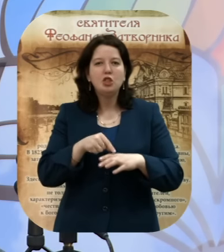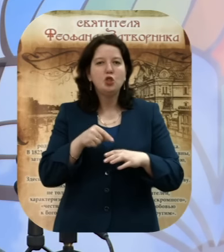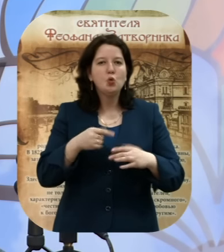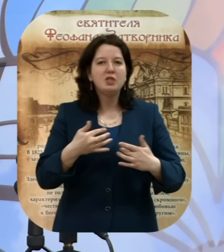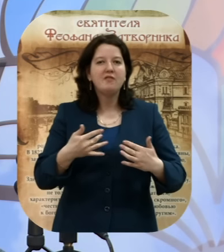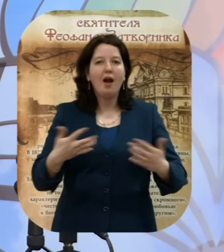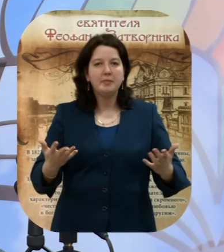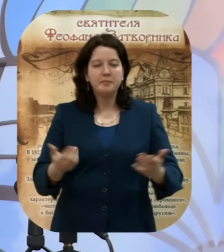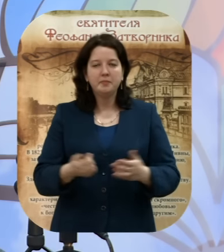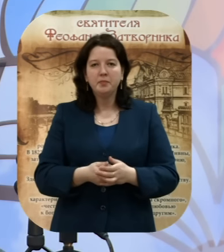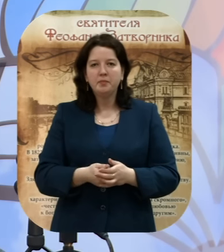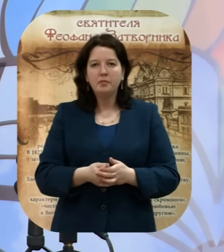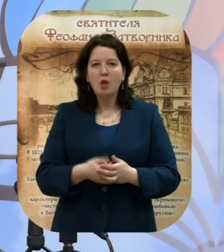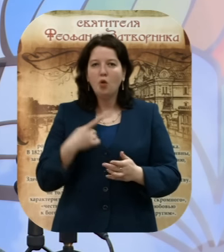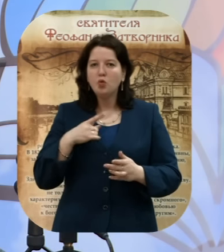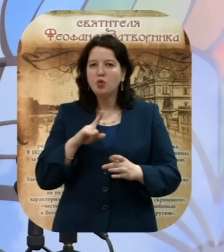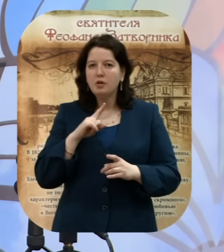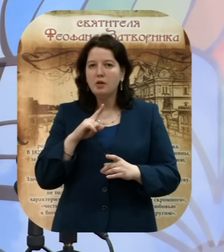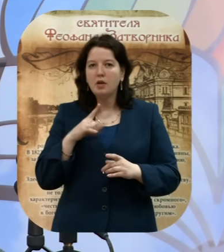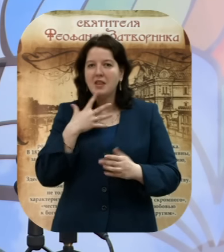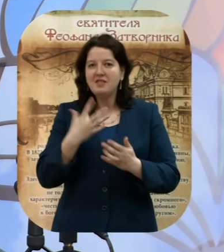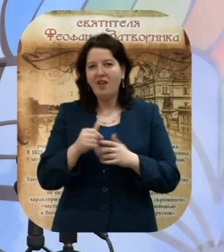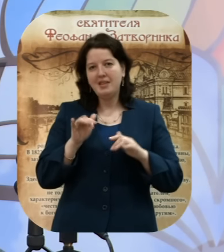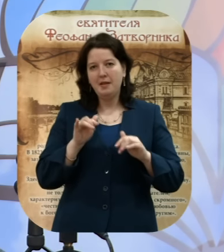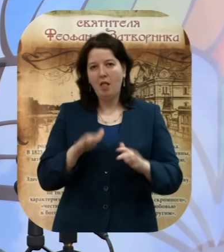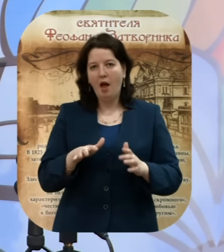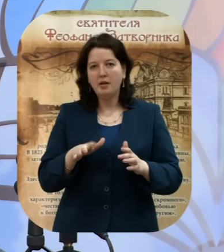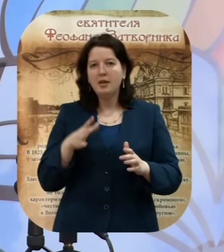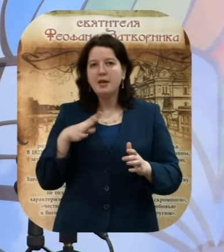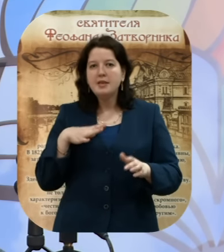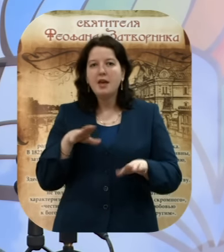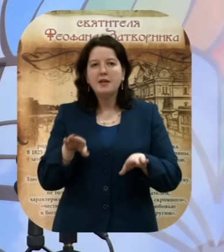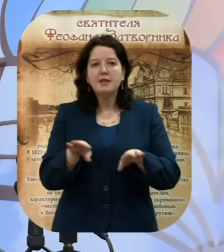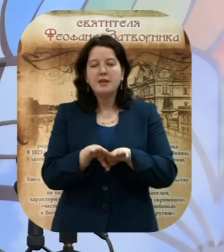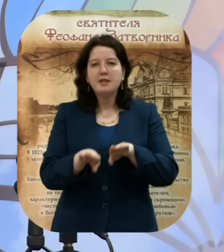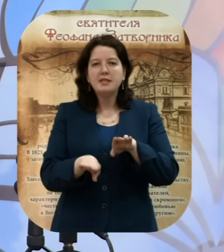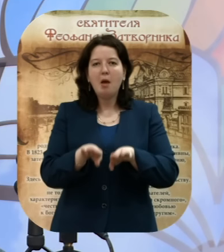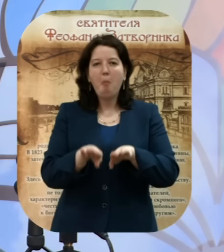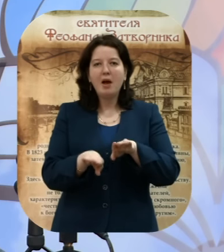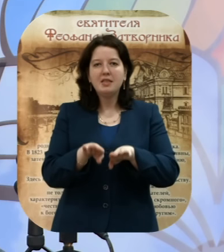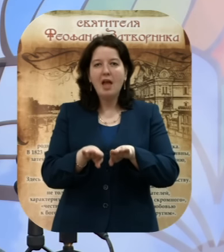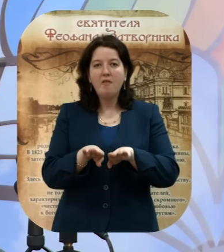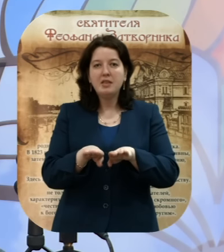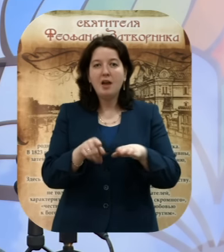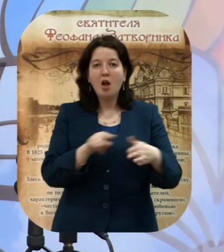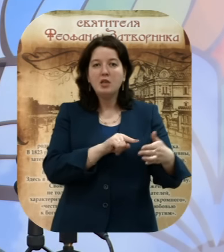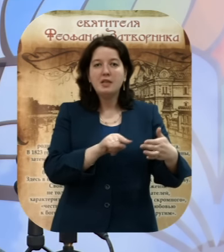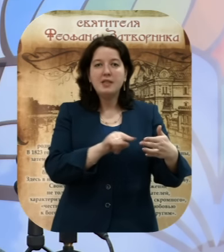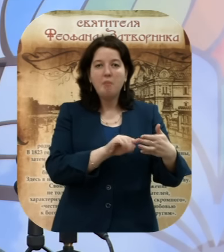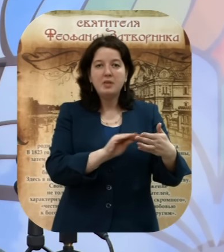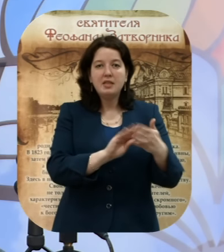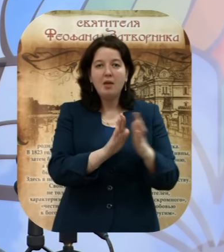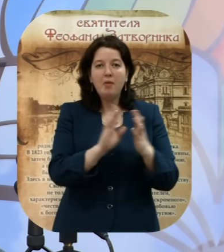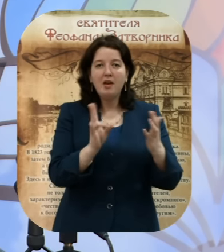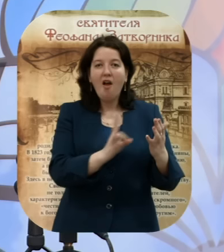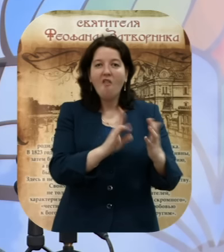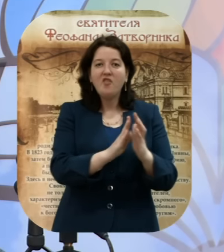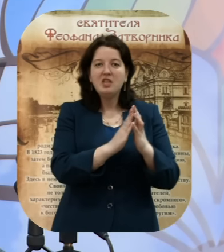свои чувства, уж не говорю и свои дела, и сопоставить их с Евангелием.